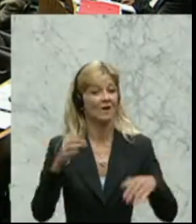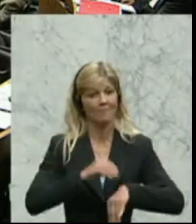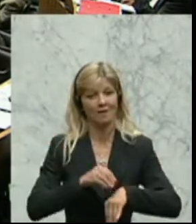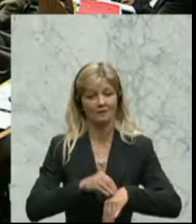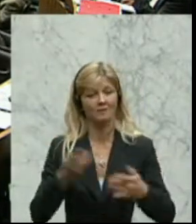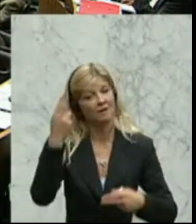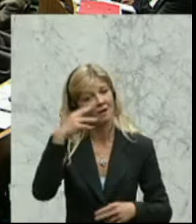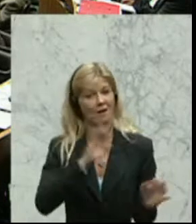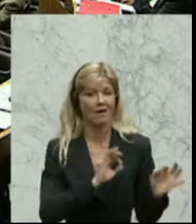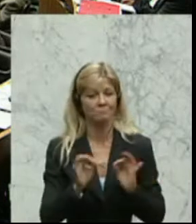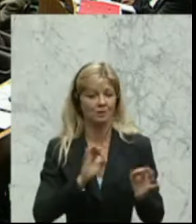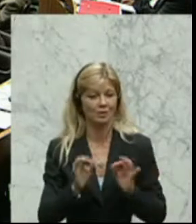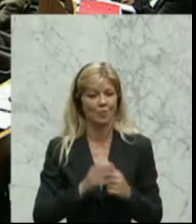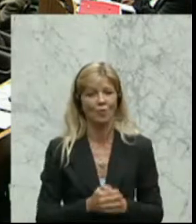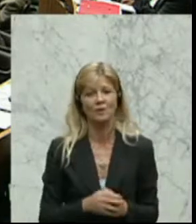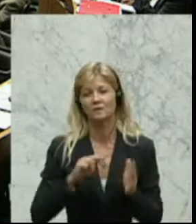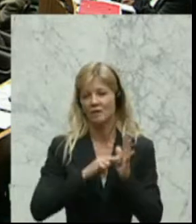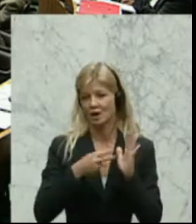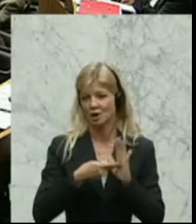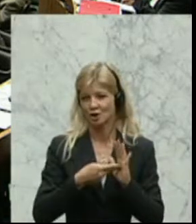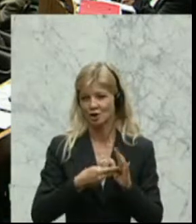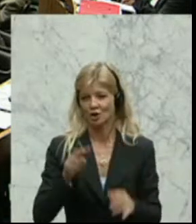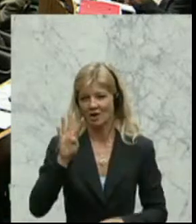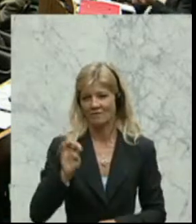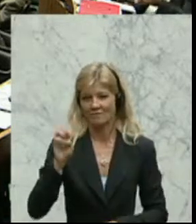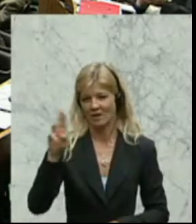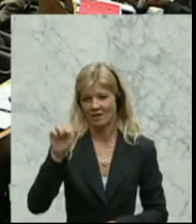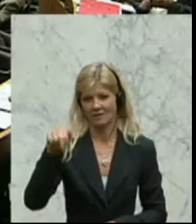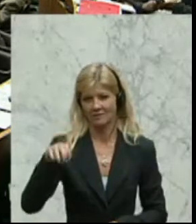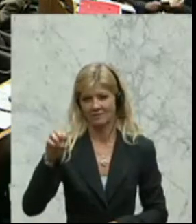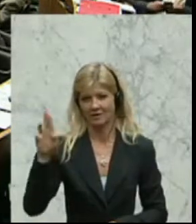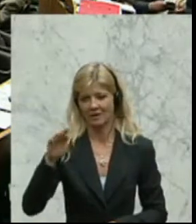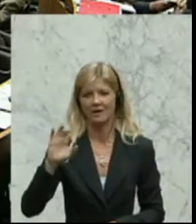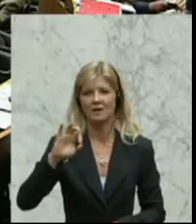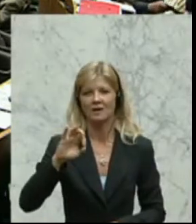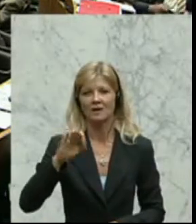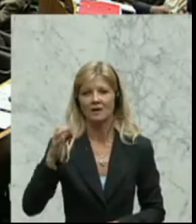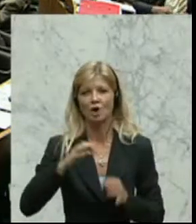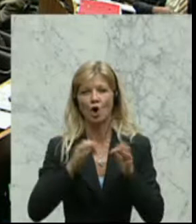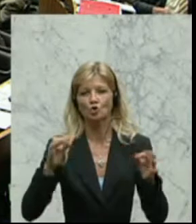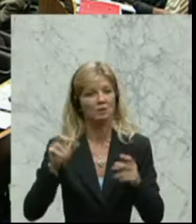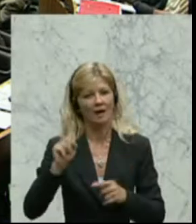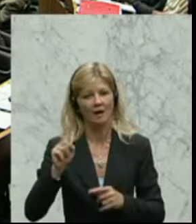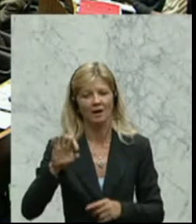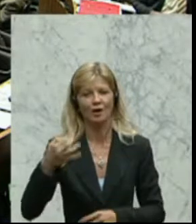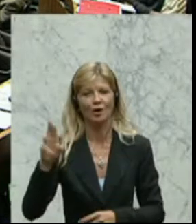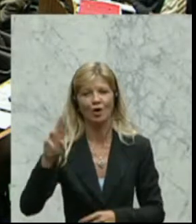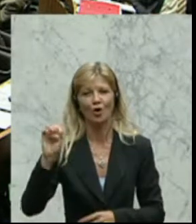von 1 Million Euro wirbt Christoph Matzenetter von der SPÖ. Werner Greuß, ÖVP, ist der nächste Redner.